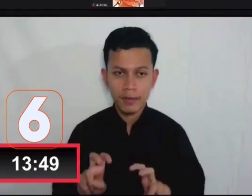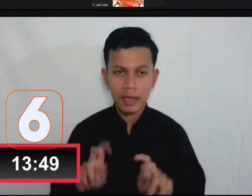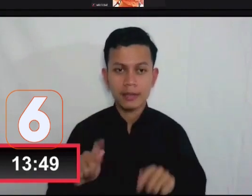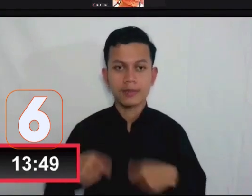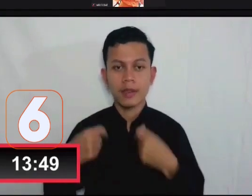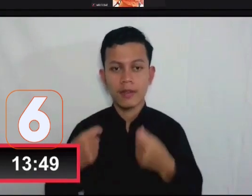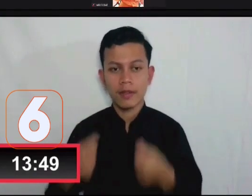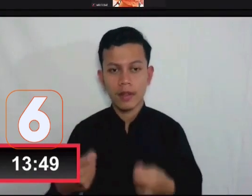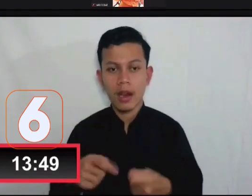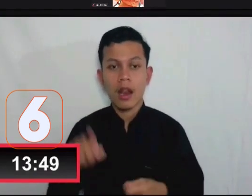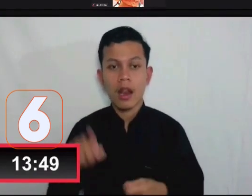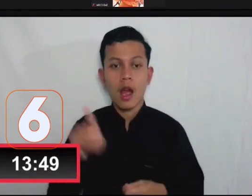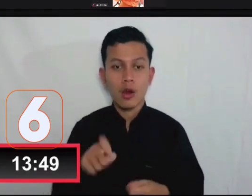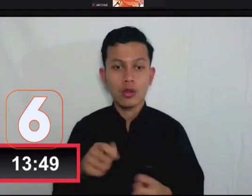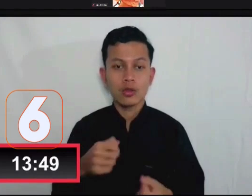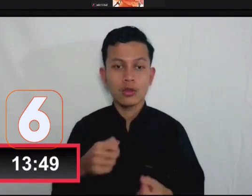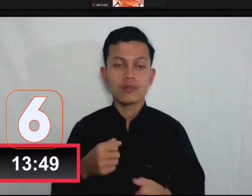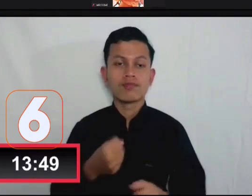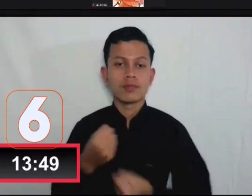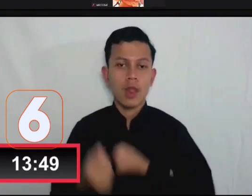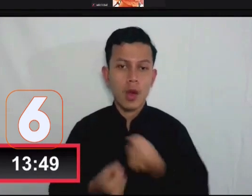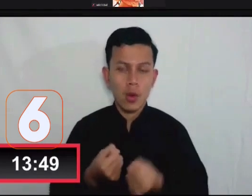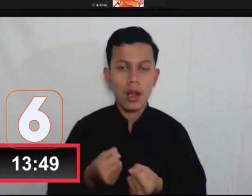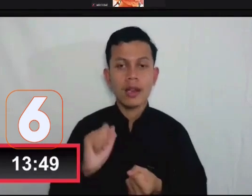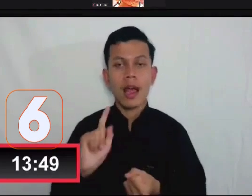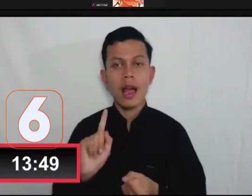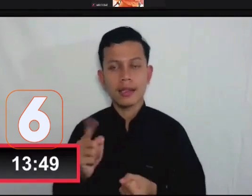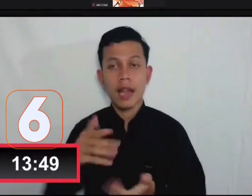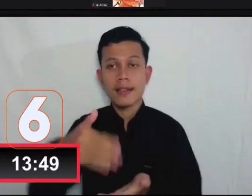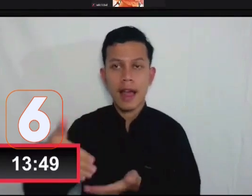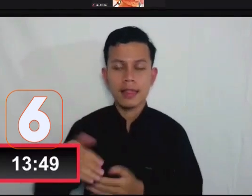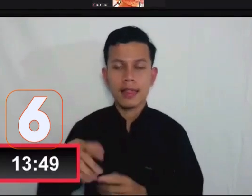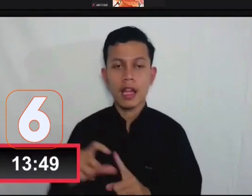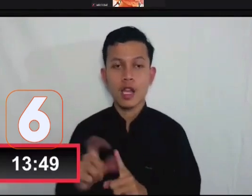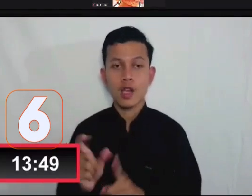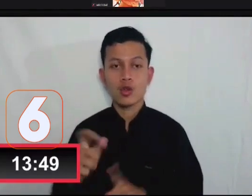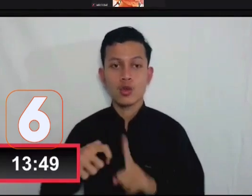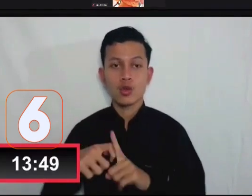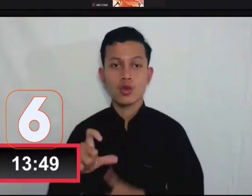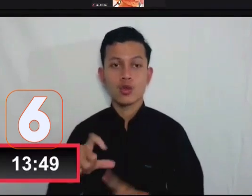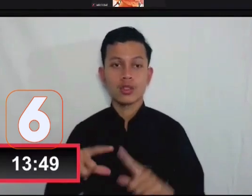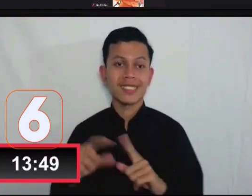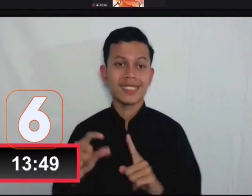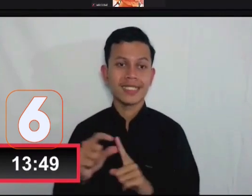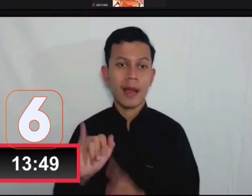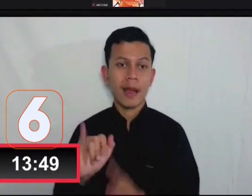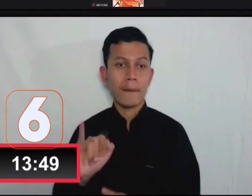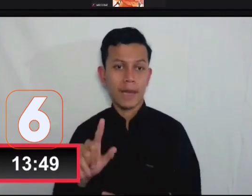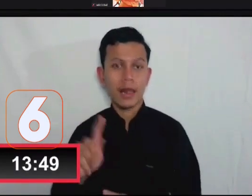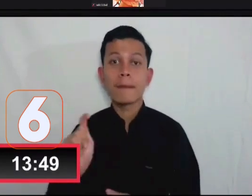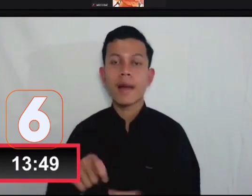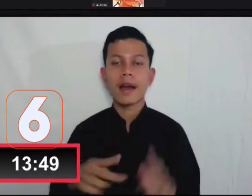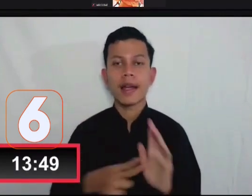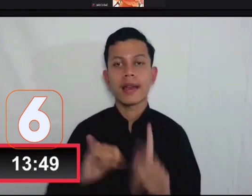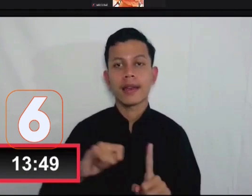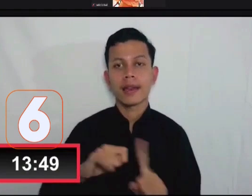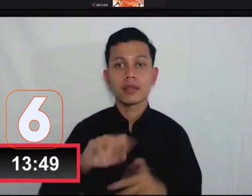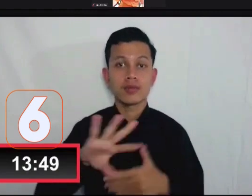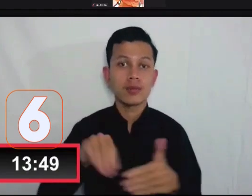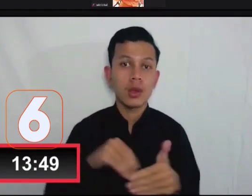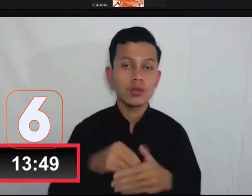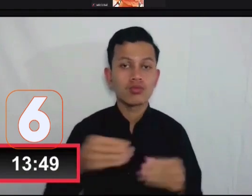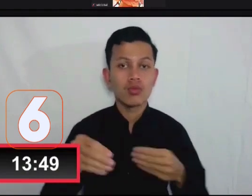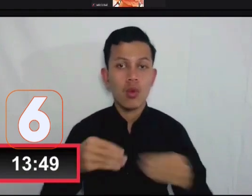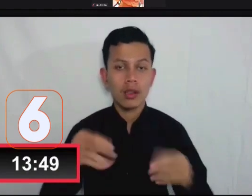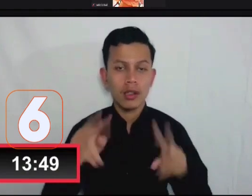dukcapil yang menjadikan Nick sebagai basis data SIM termasuk di dalamnya melakukan penguatan kualitas identifikasi SIM berbasis